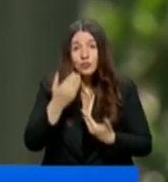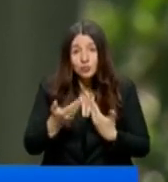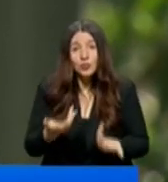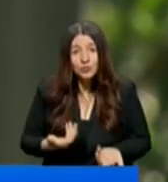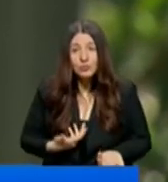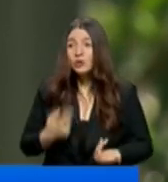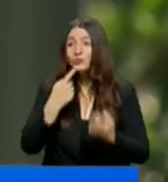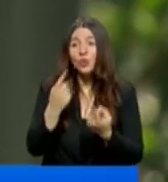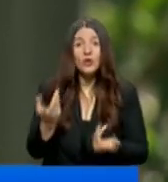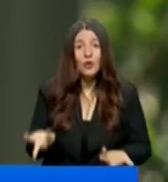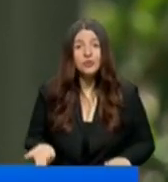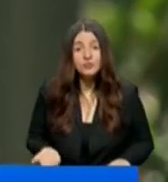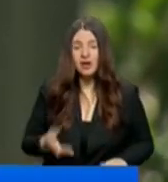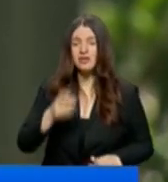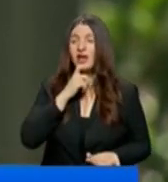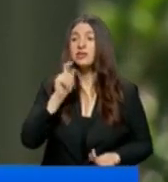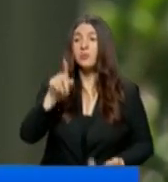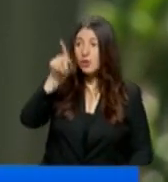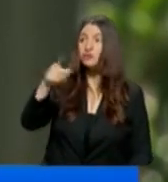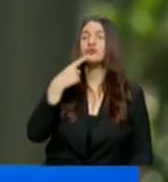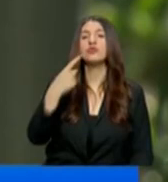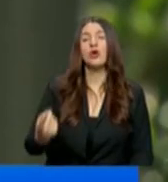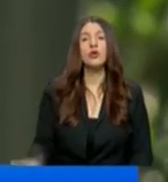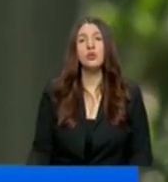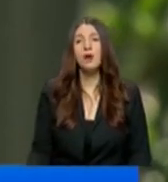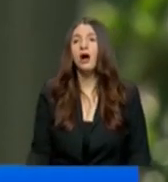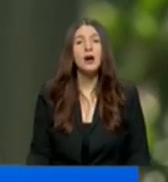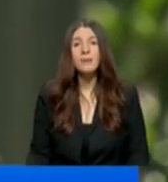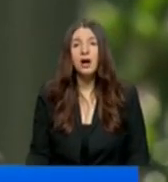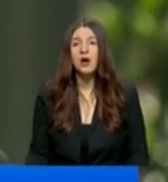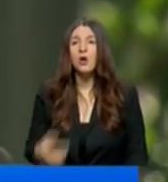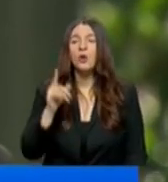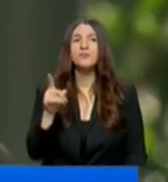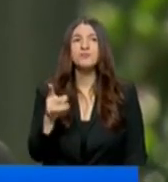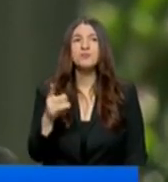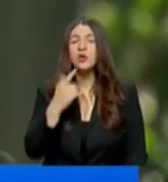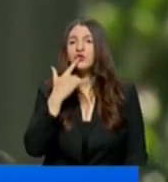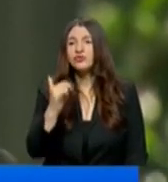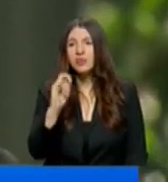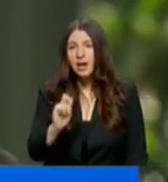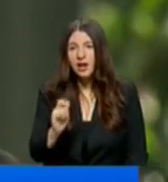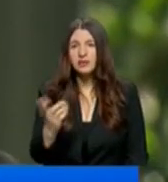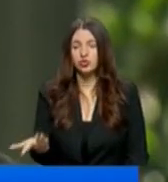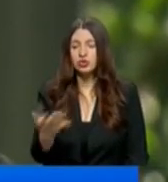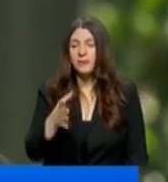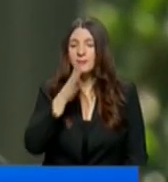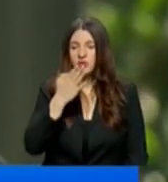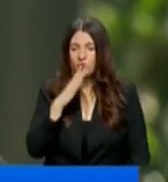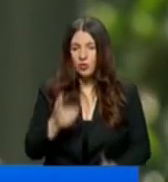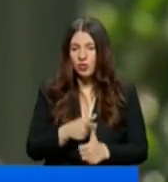zaten. Söylüyorum da zaten. Yanlış yapıyorsun diyorum zaten. Ama o hakaret ederek, çünkü bilgi